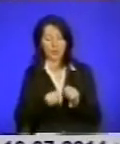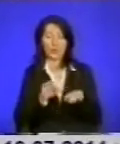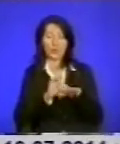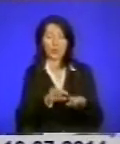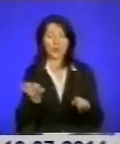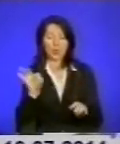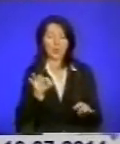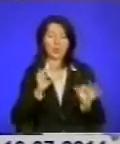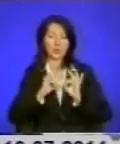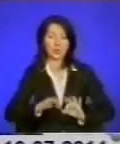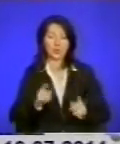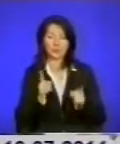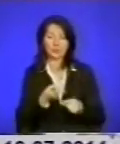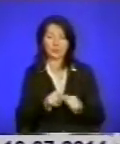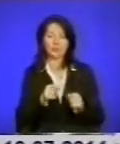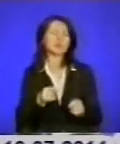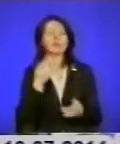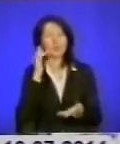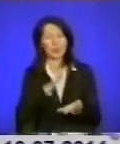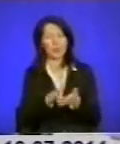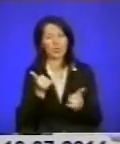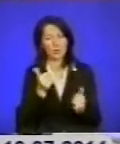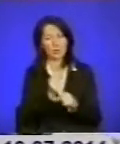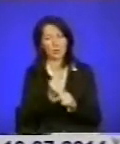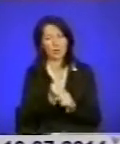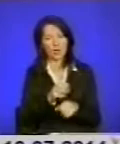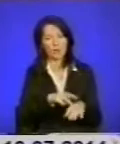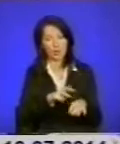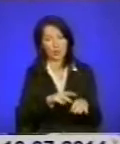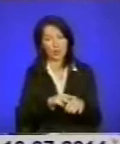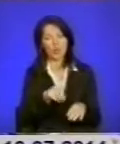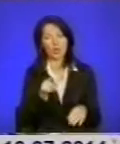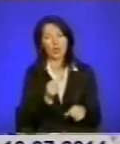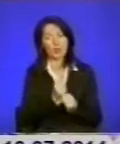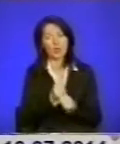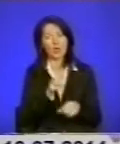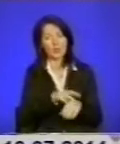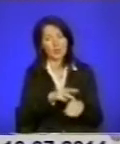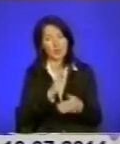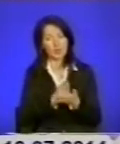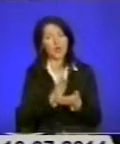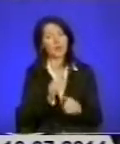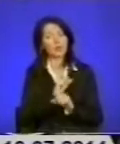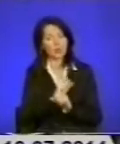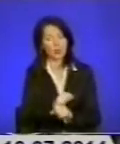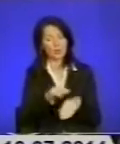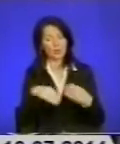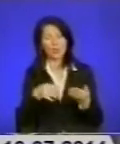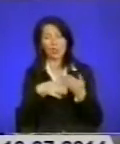Дійсно, це ганьба для працівника міліції, тому що працівник міліції в цій ситуації повинен був зупинитися і надати допомогу. Ми